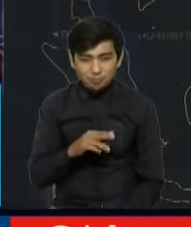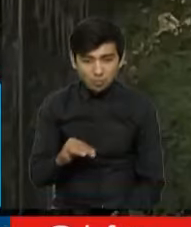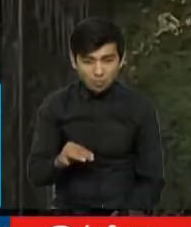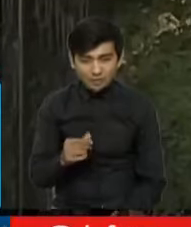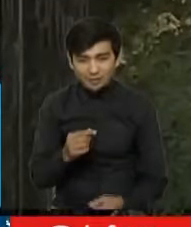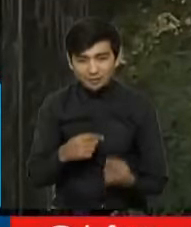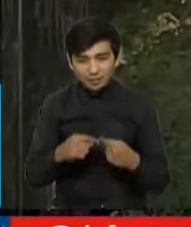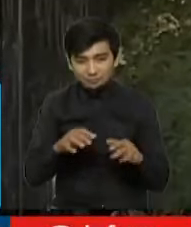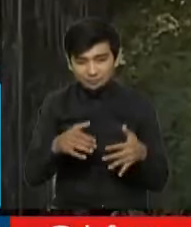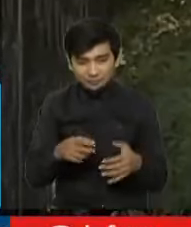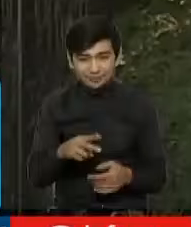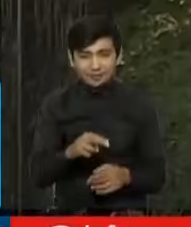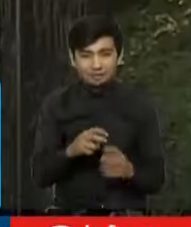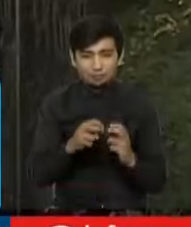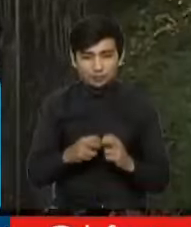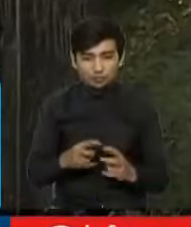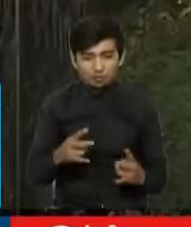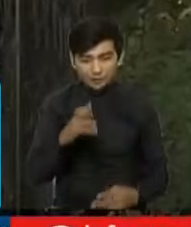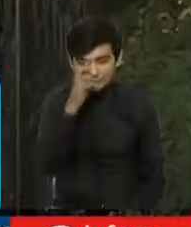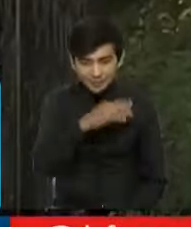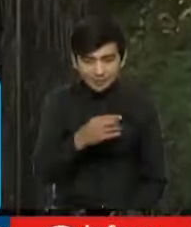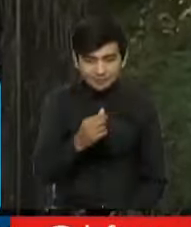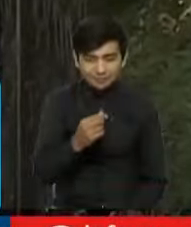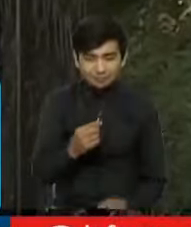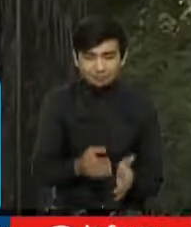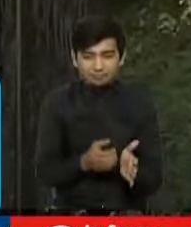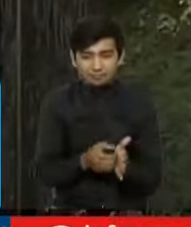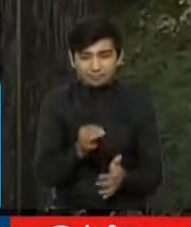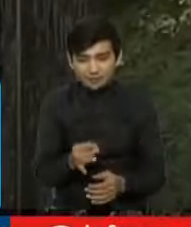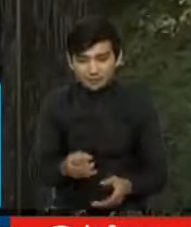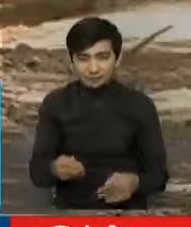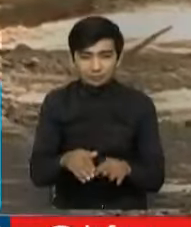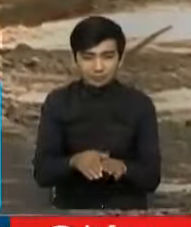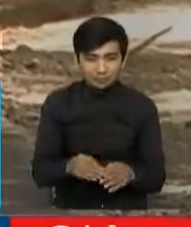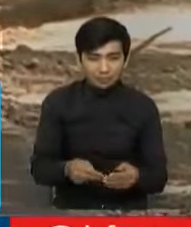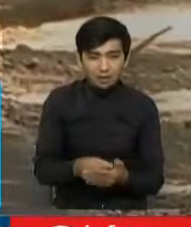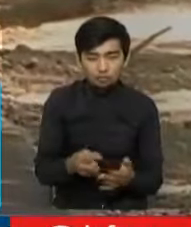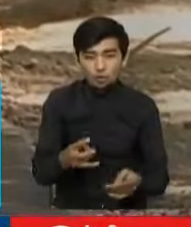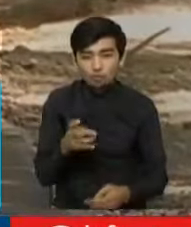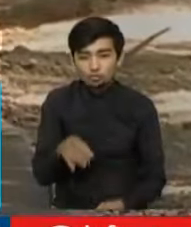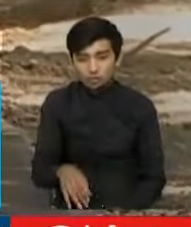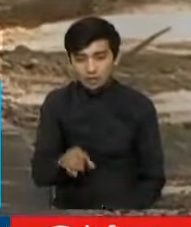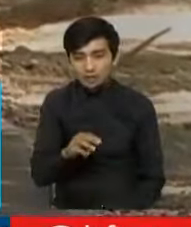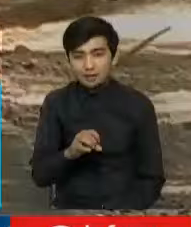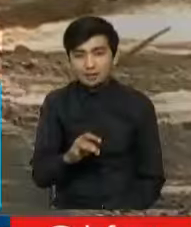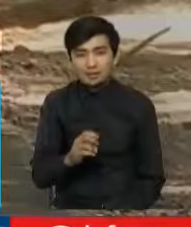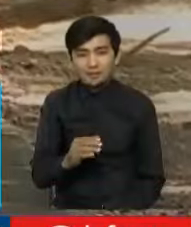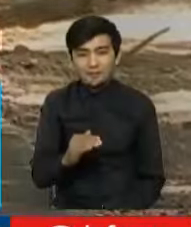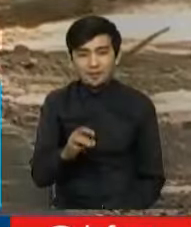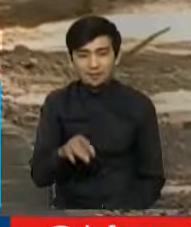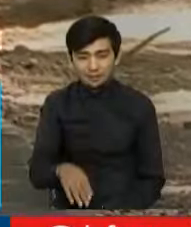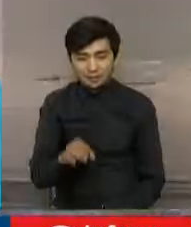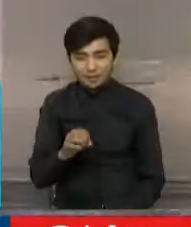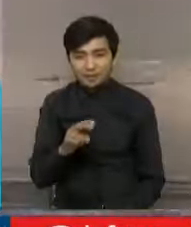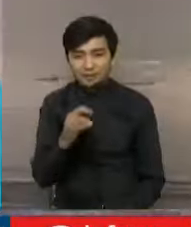активов, да? По словам экспертов, в стране дефицит бюджета. Покрывать его ежегодно приходится за счет трансферта из национального фонда.